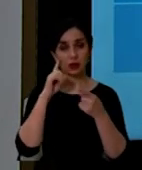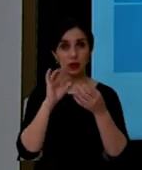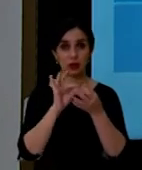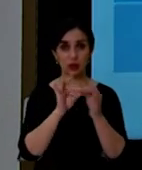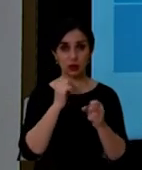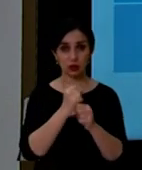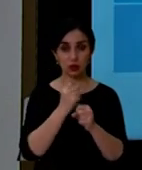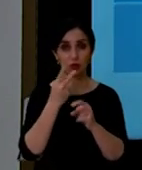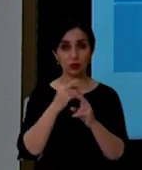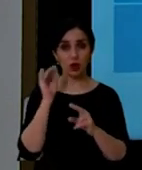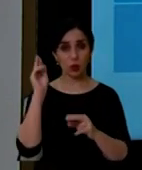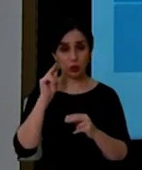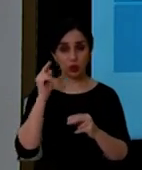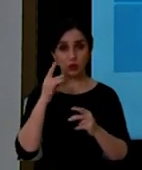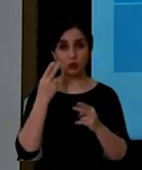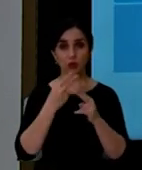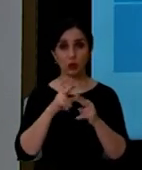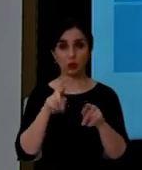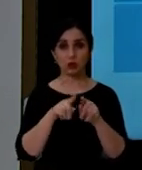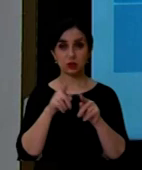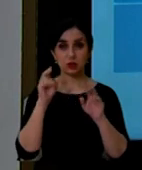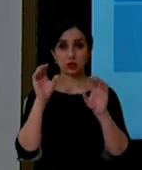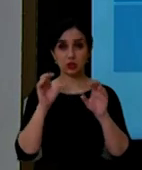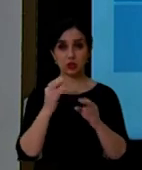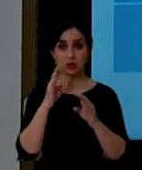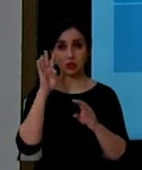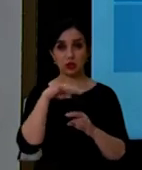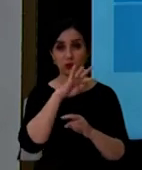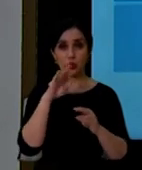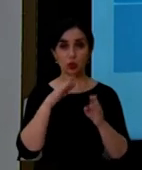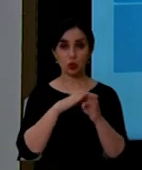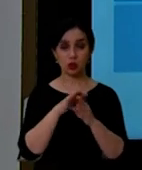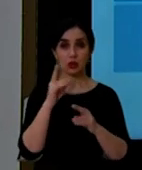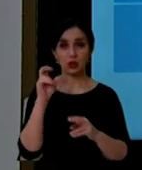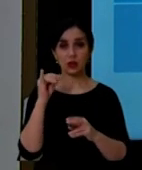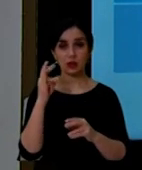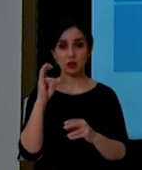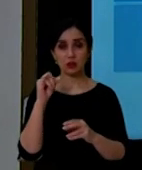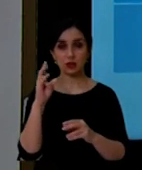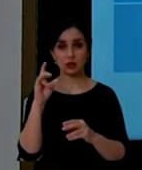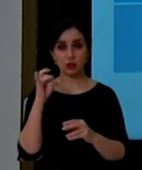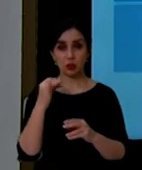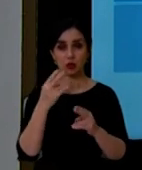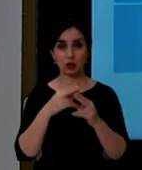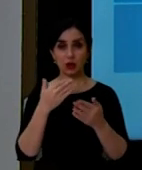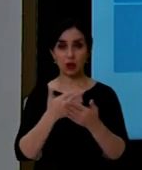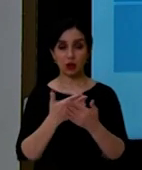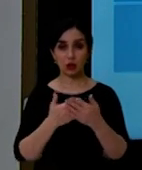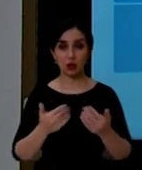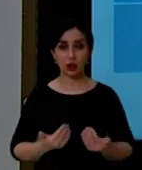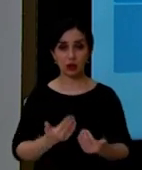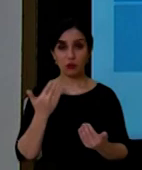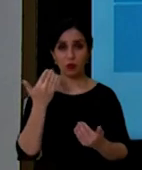qələyən və qiyyda qədvəlini təldirin. Əncə məzunə əqdək əqdək əqdək əqdək əqdək